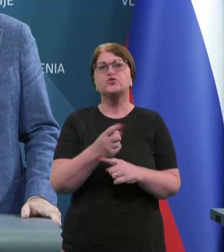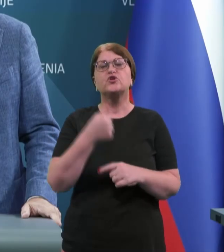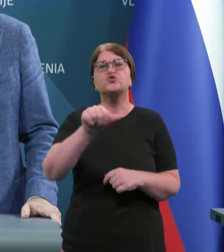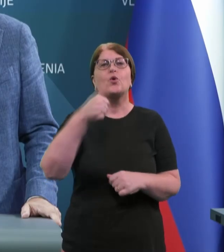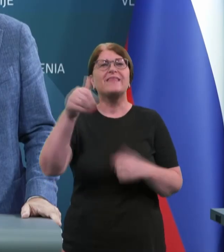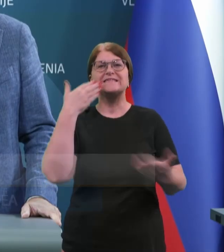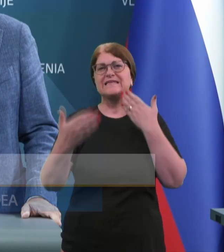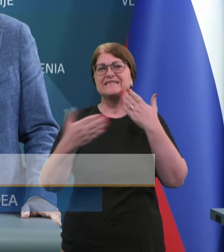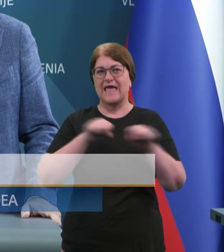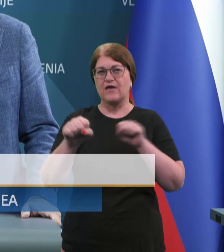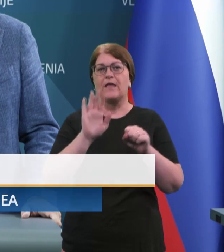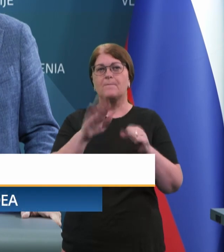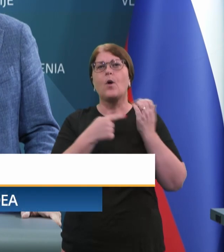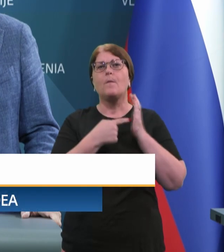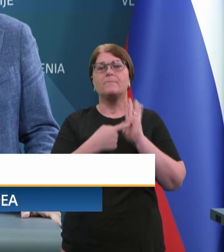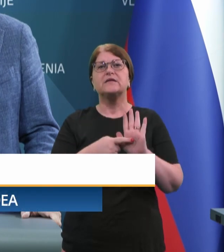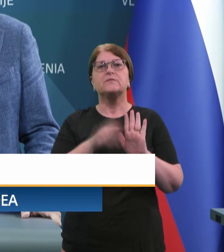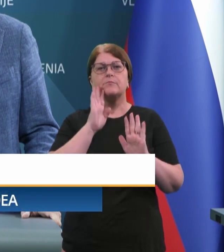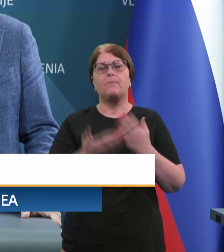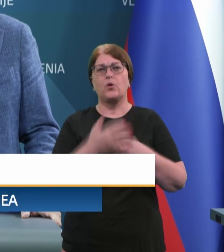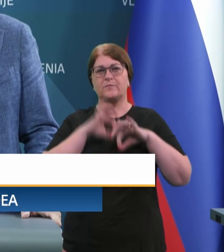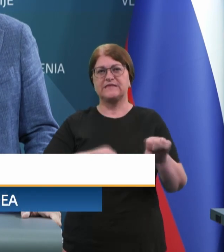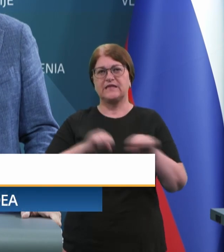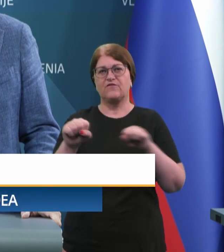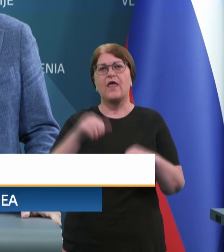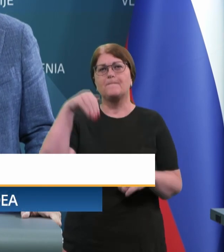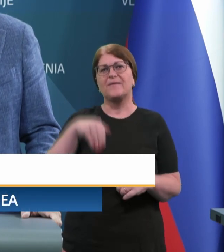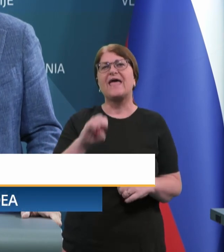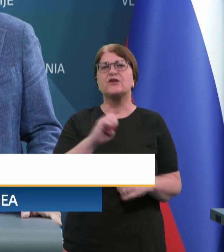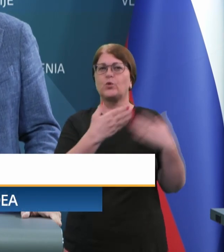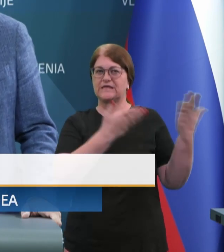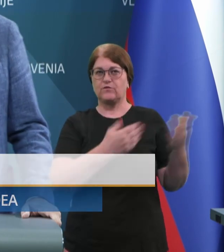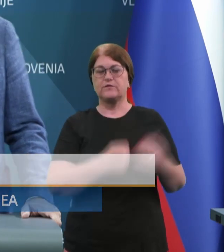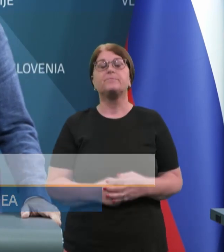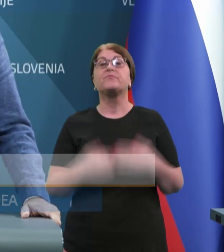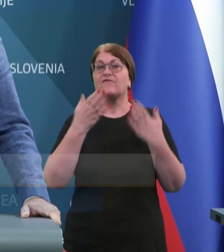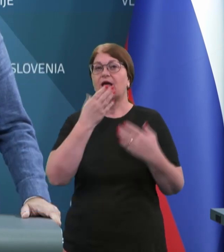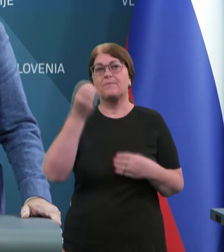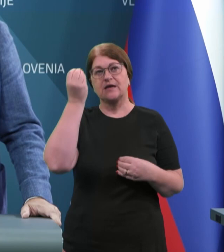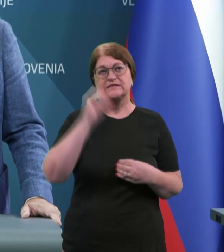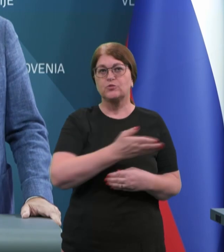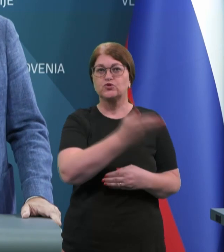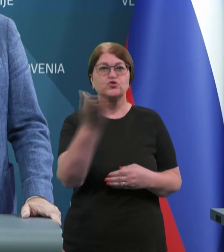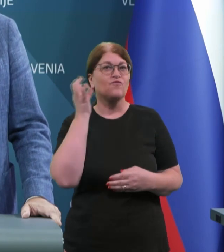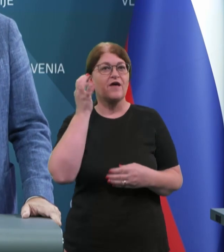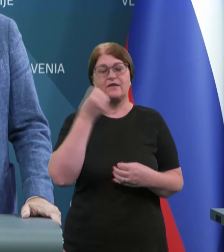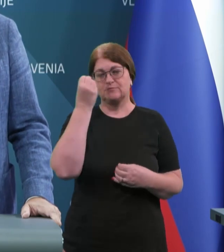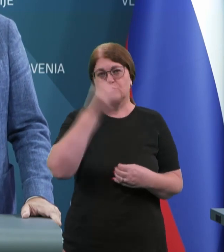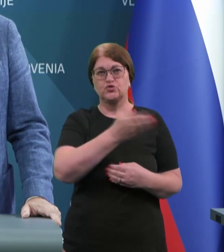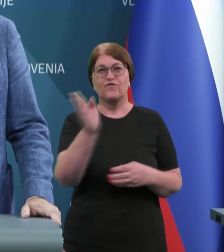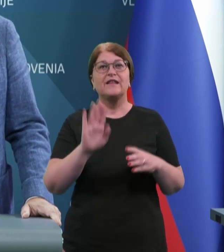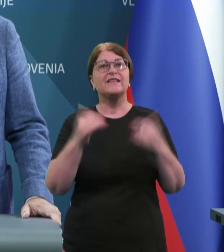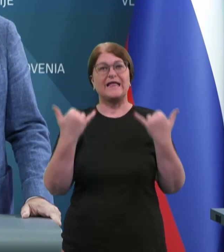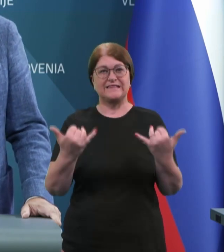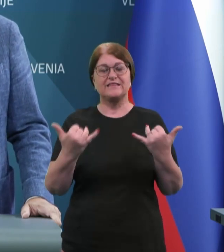Podpredsednik vlade Mateja Arčon je na novinarski konferenci izpostavil, o čem so razpravljali na 111. redni seji vlade. Na